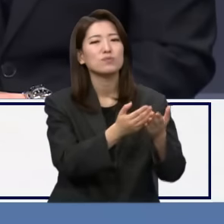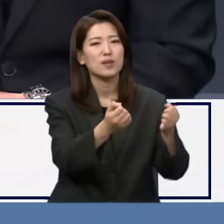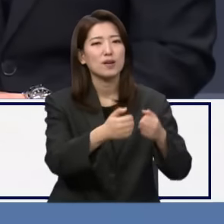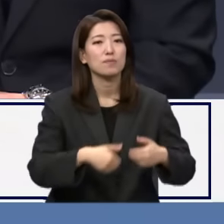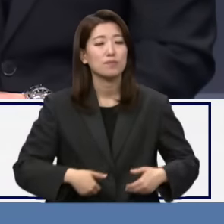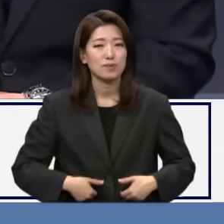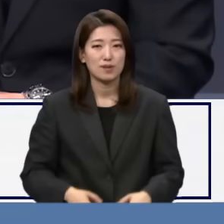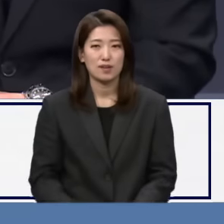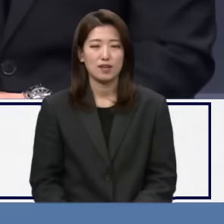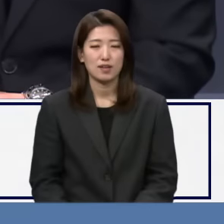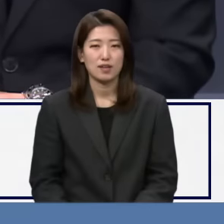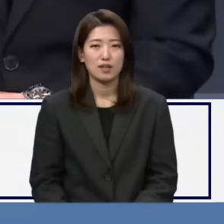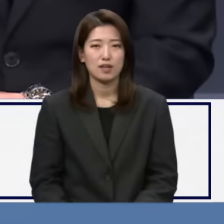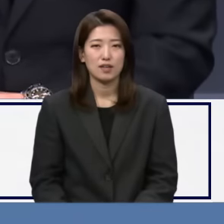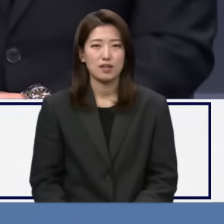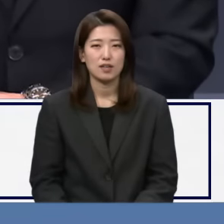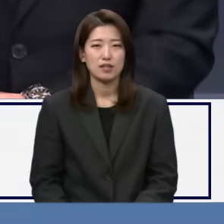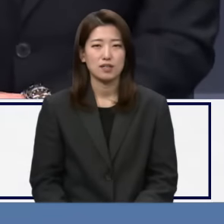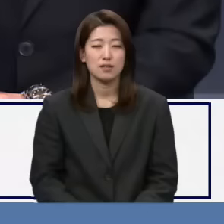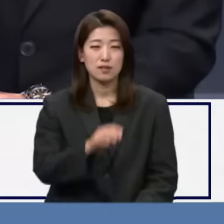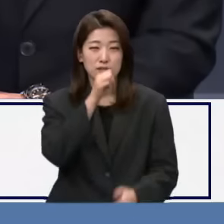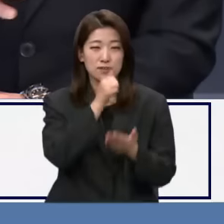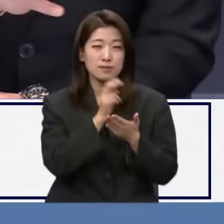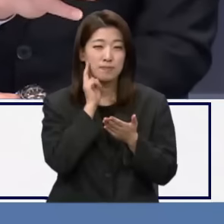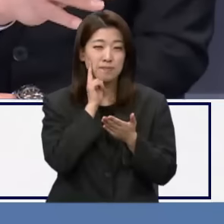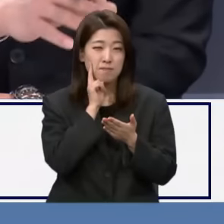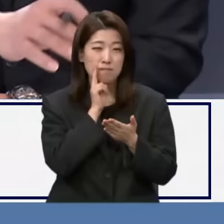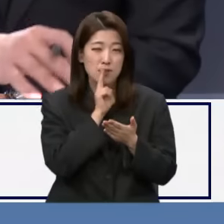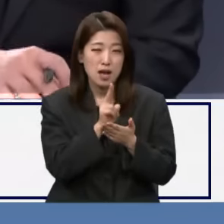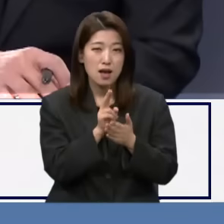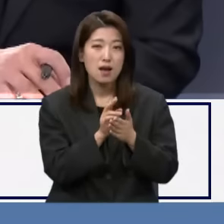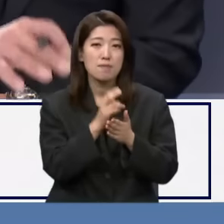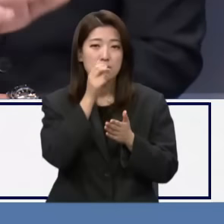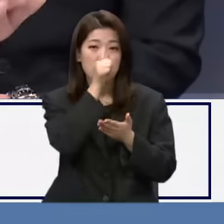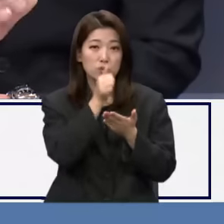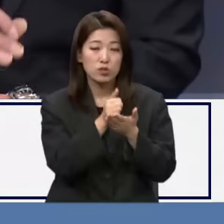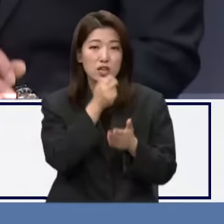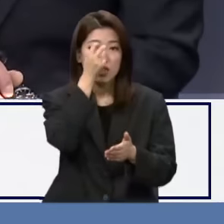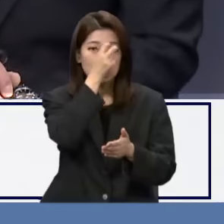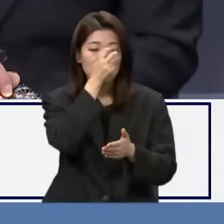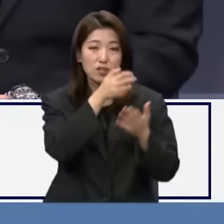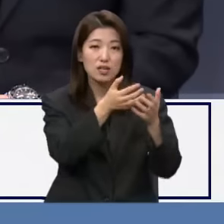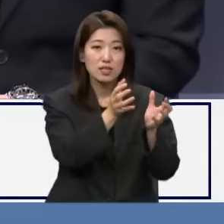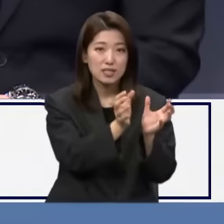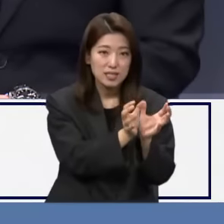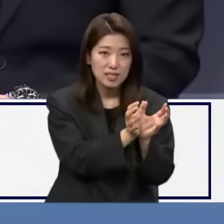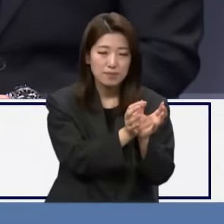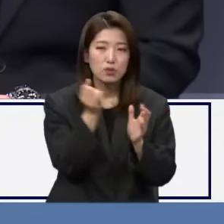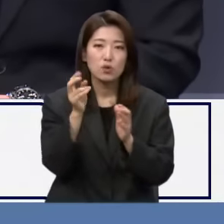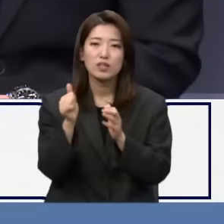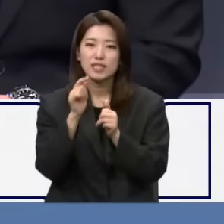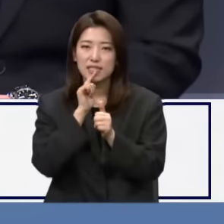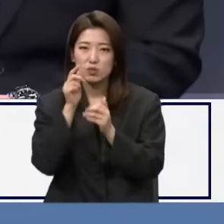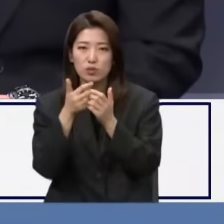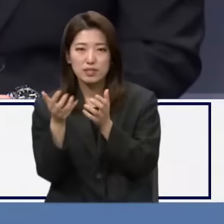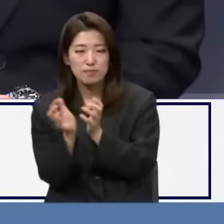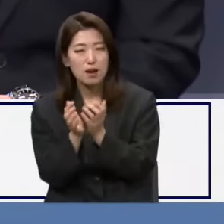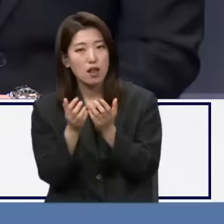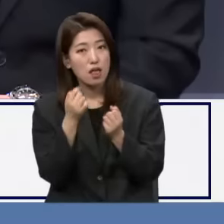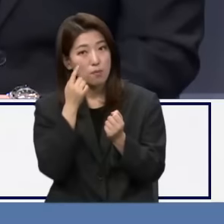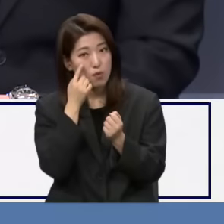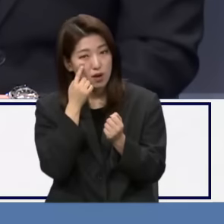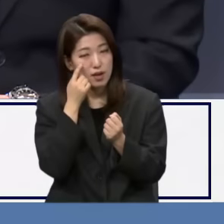수사 처를 만들고 또 기소를 하는 쪽을 따로 만들자 이런 공약도 있고요 말씀하신 대로